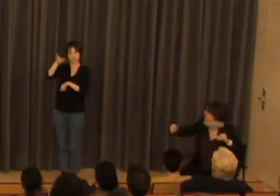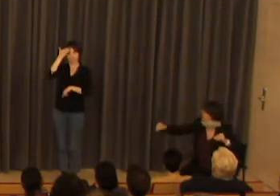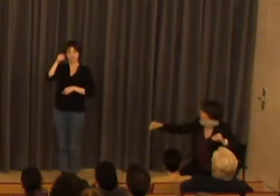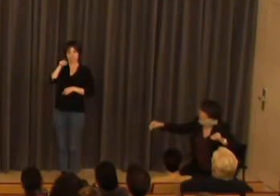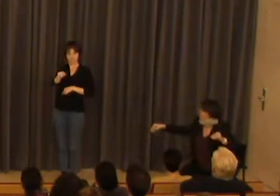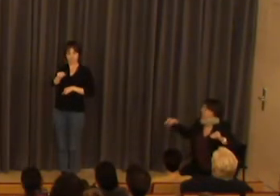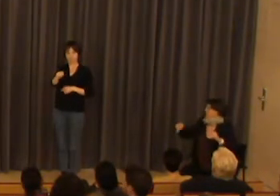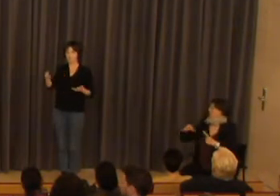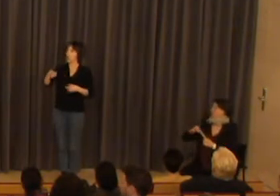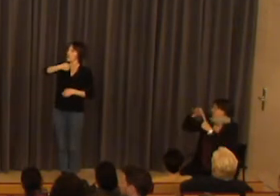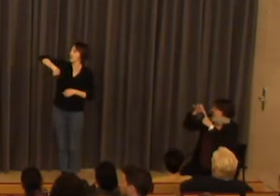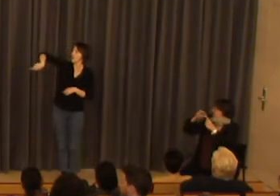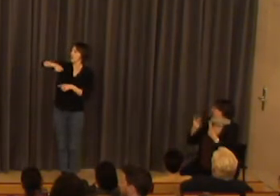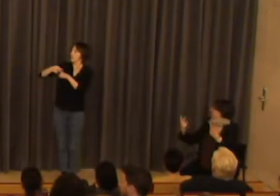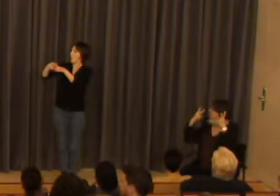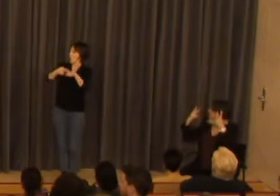Nosaltres compartim